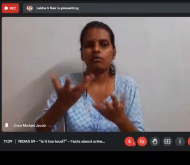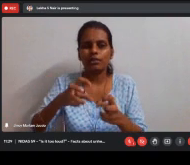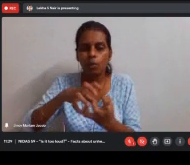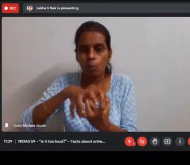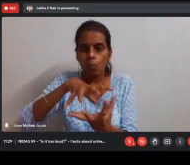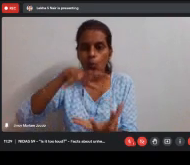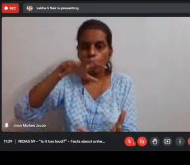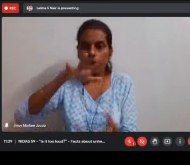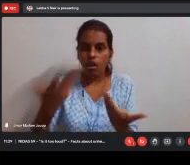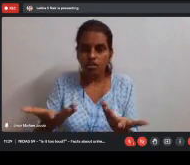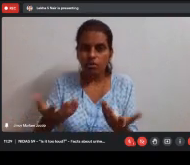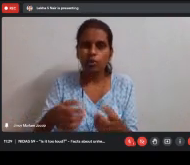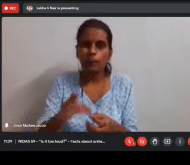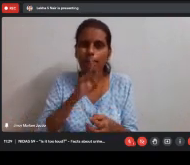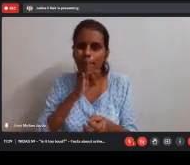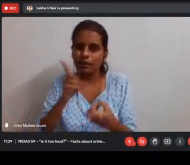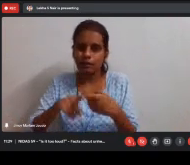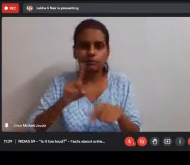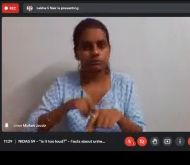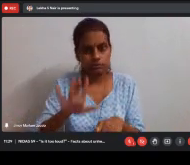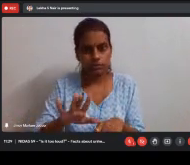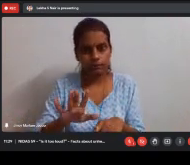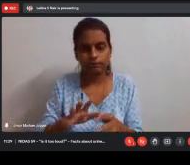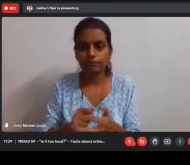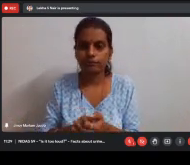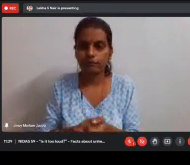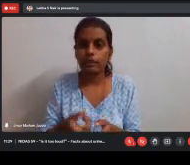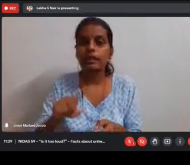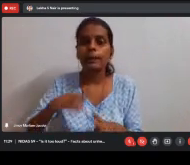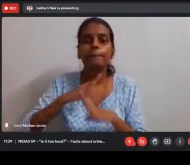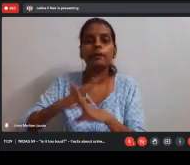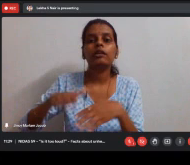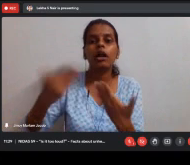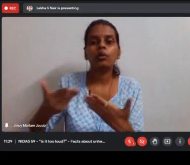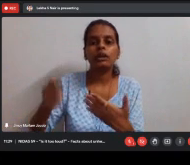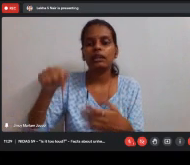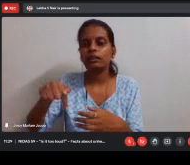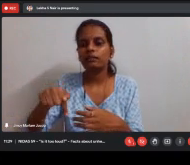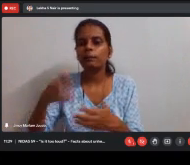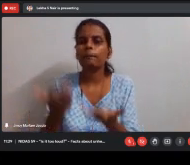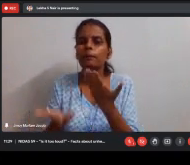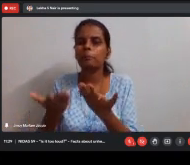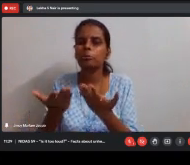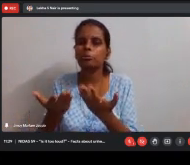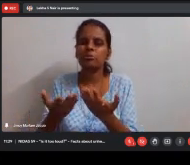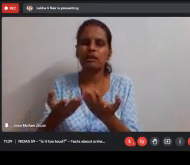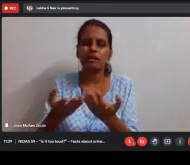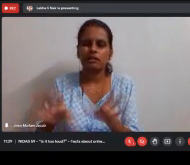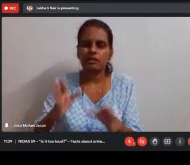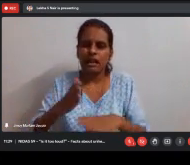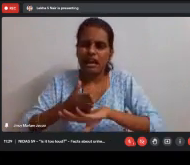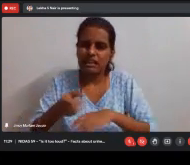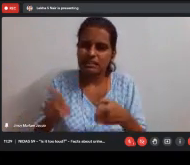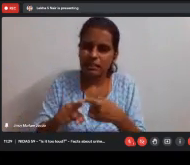സെല്ലിന് ഭയങ്കരമായിട്ട് ഒരു ട്രോമ അല്ലെങ്കിൽ ഒരു മുറിവാണ് അതിന് സംഭവിക്കുന്നത്. അത് ചിലപ്പോൾ എന്ത് പറ്റും, അതൊരു അത് ആടി ആടി ആടി